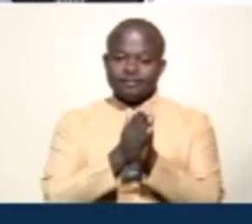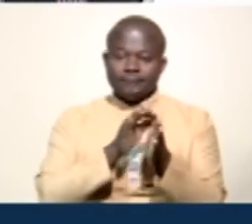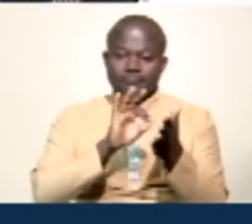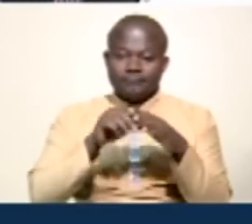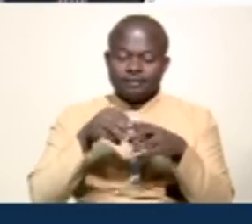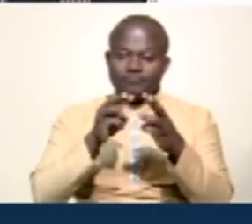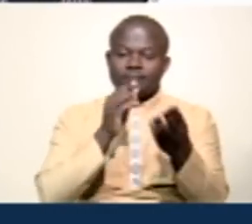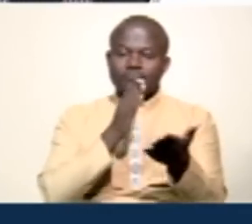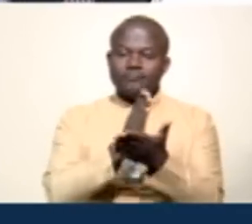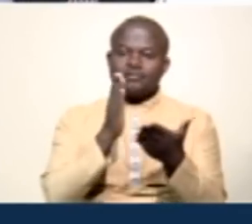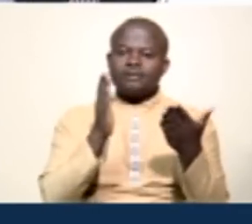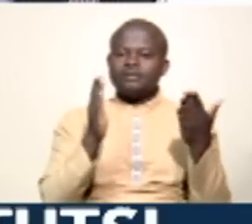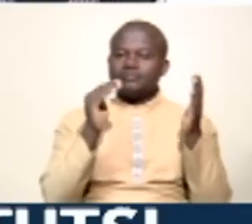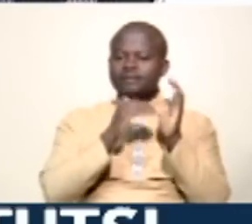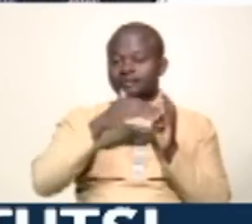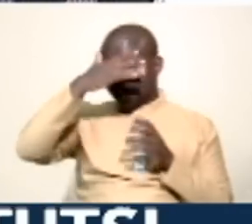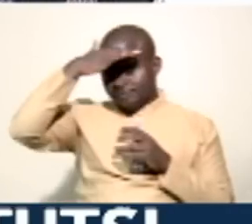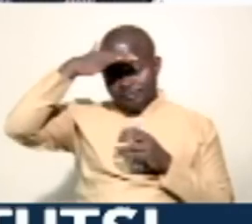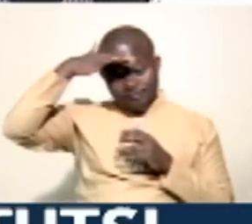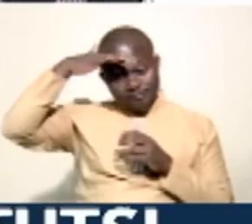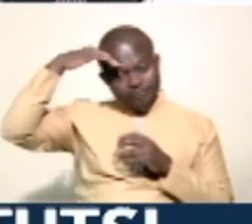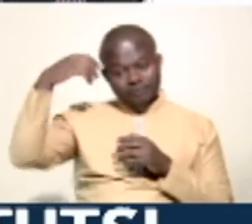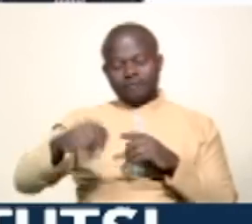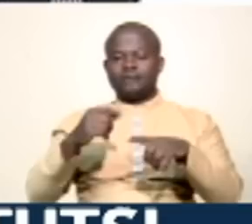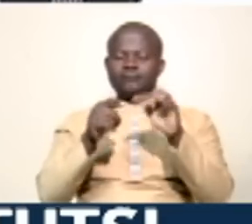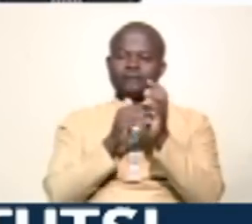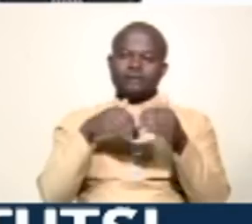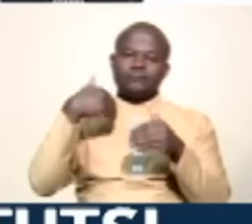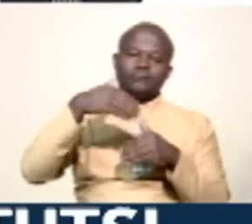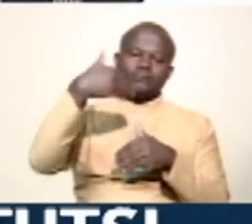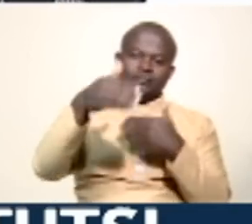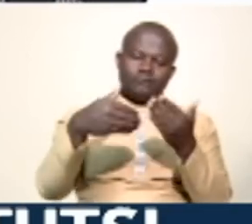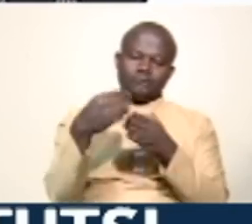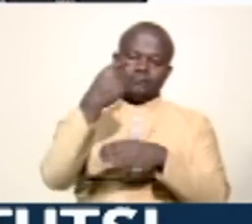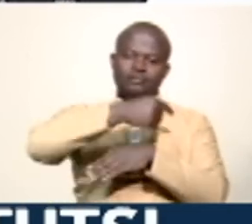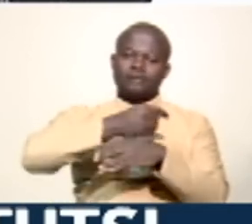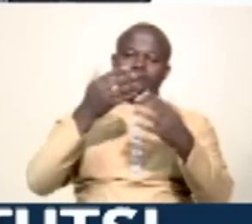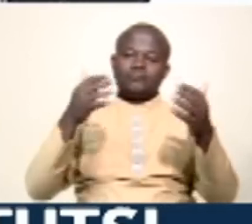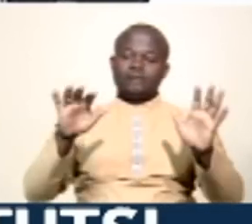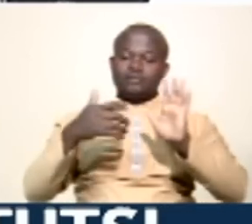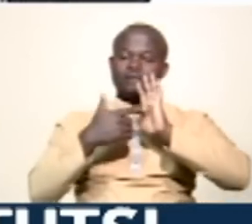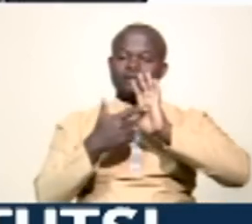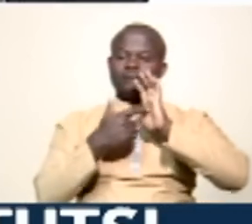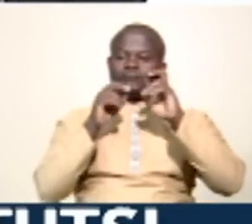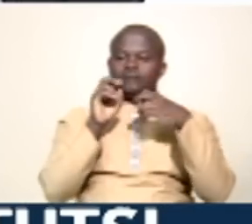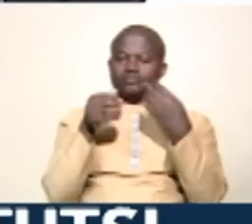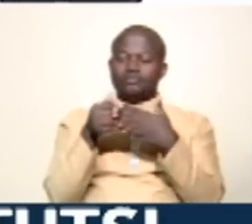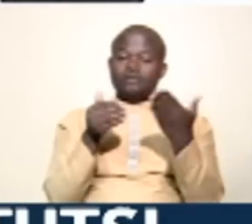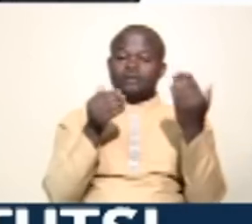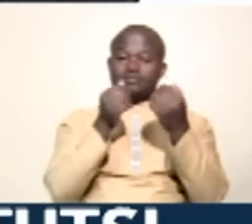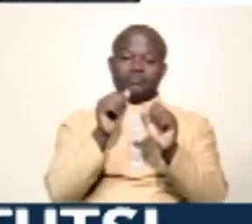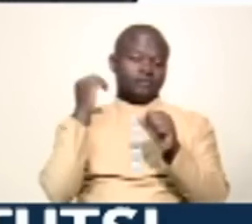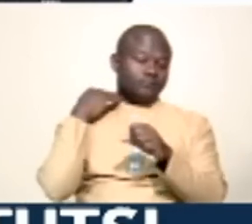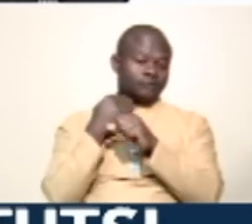bayandike by'ukuri nanone biragoye. Gusa uko iminsi igenda ishira bigaragara yuko hari abacitse ku